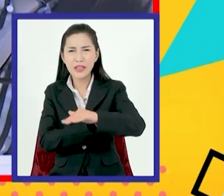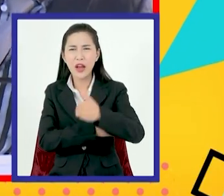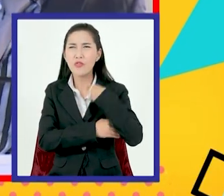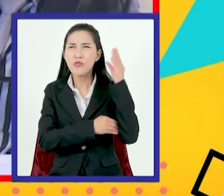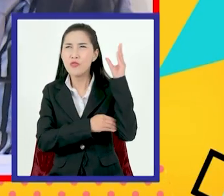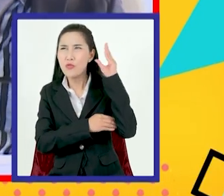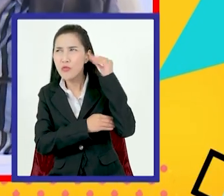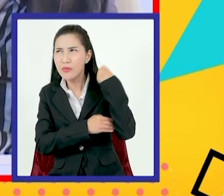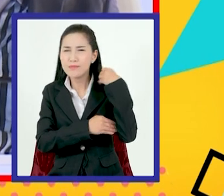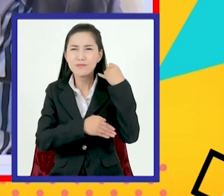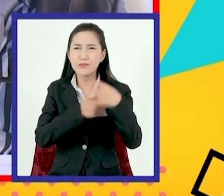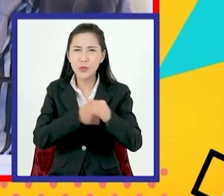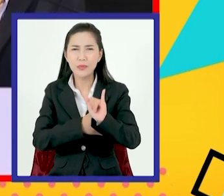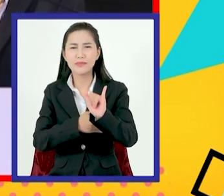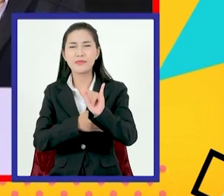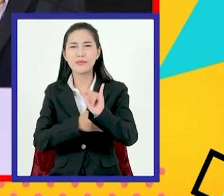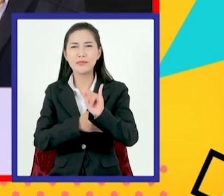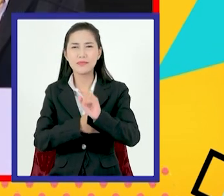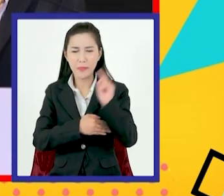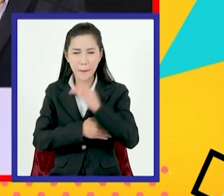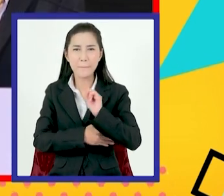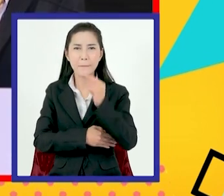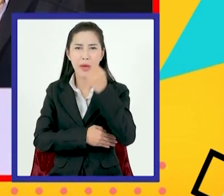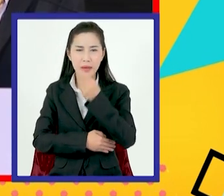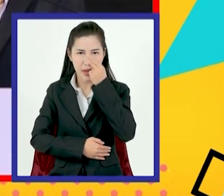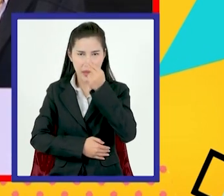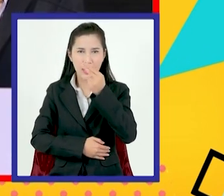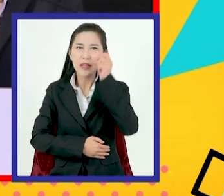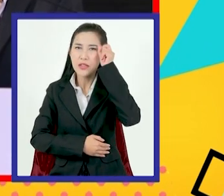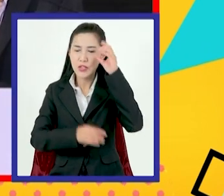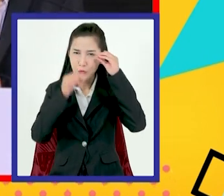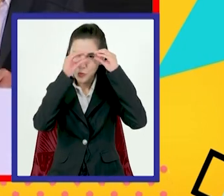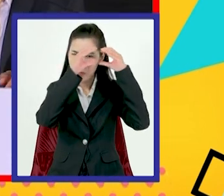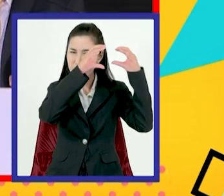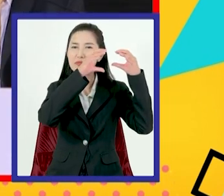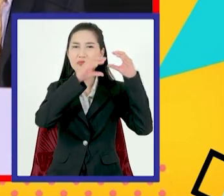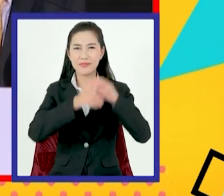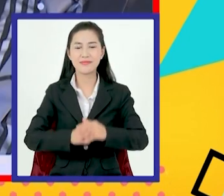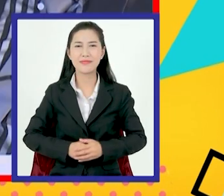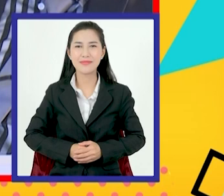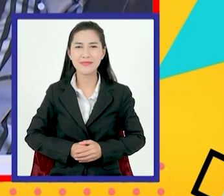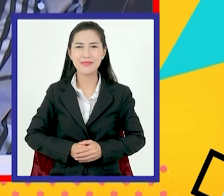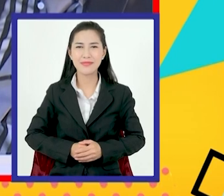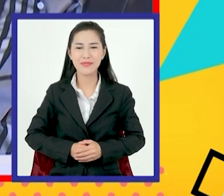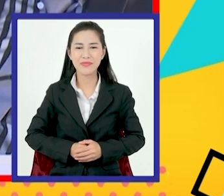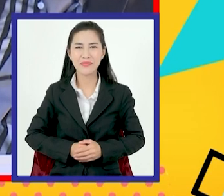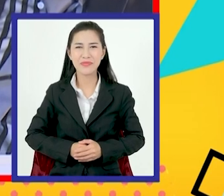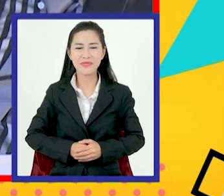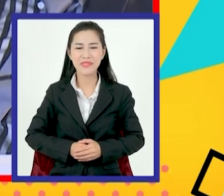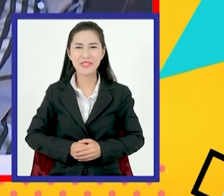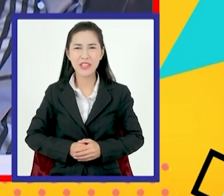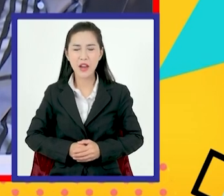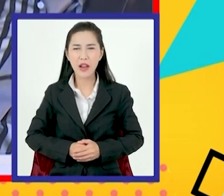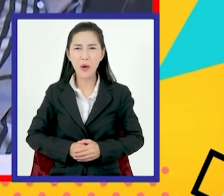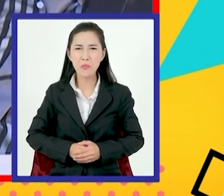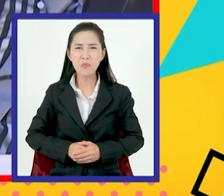เลยมันมาอีกแล้วกรุณาเห็นเข้าใจความฝันทักนิดหนึ่งนะครับไอ้แมว5ขาหมา8